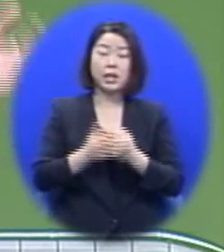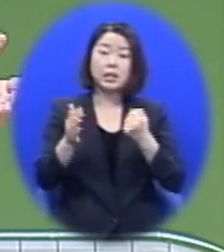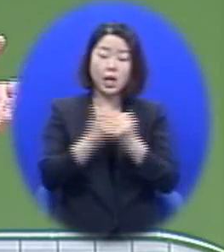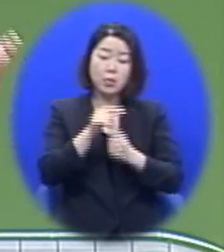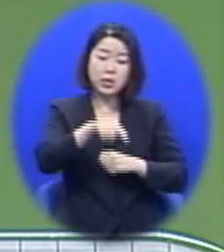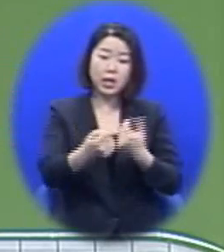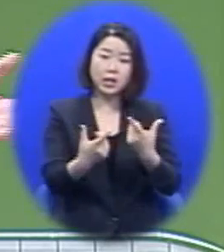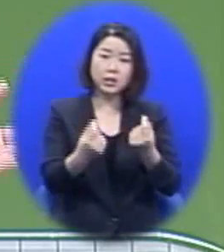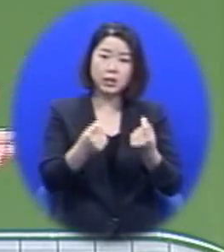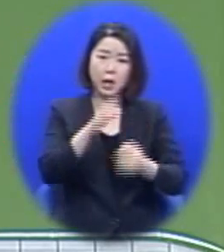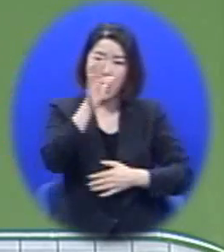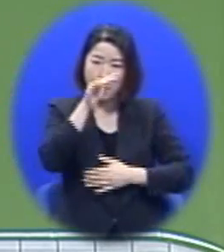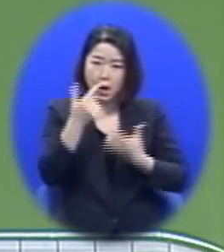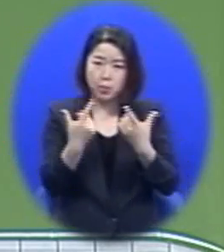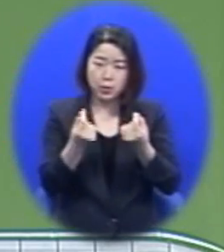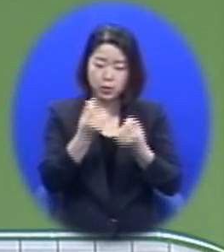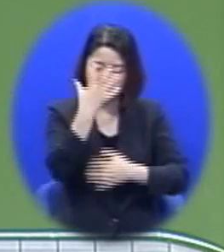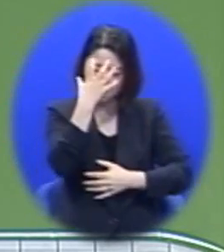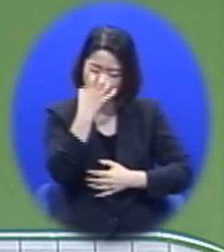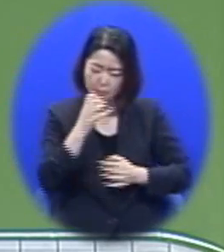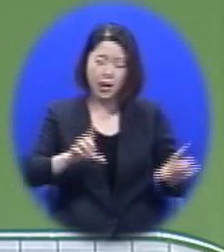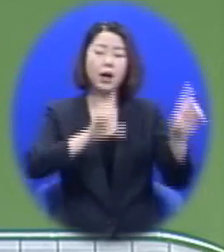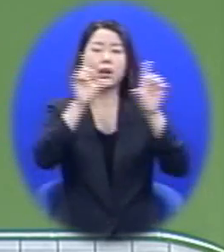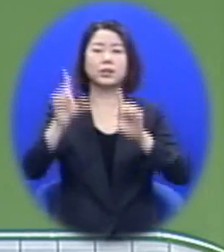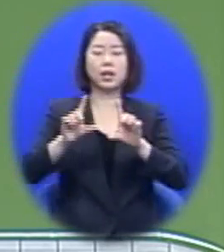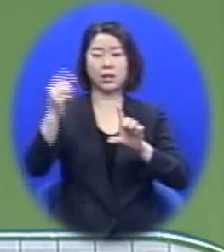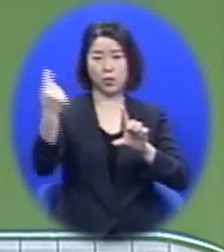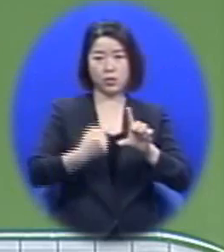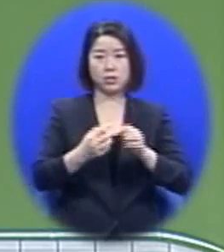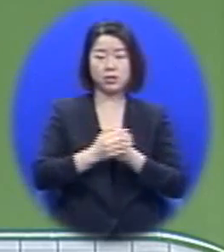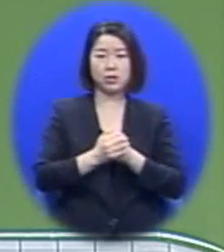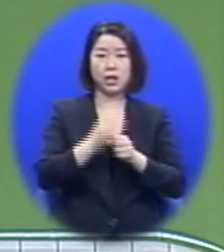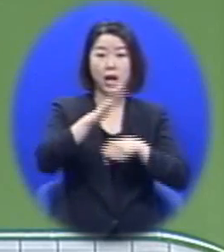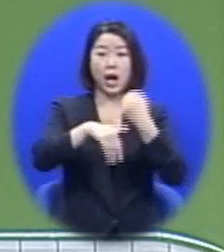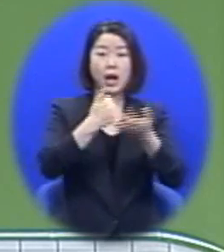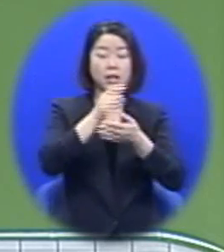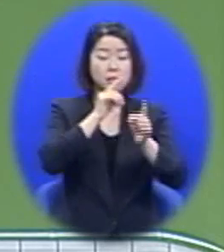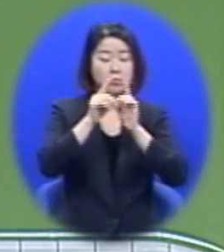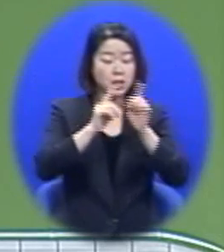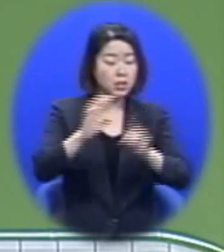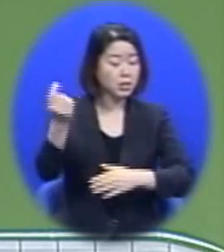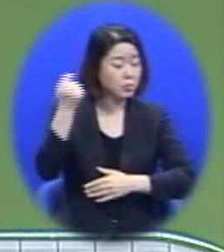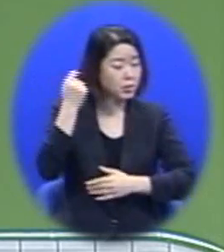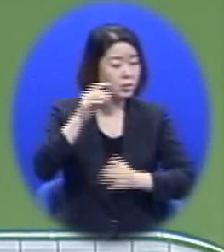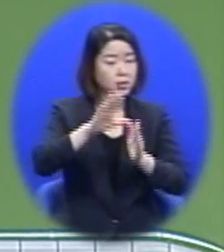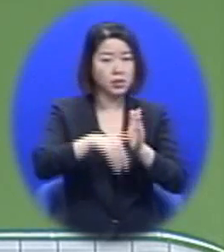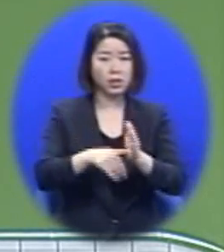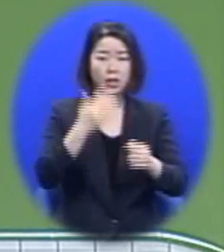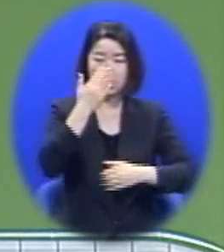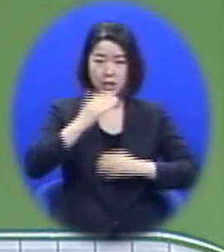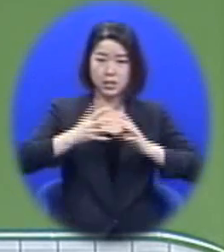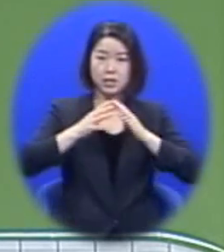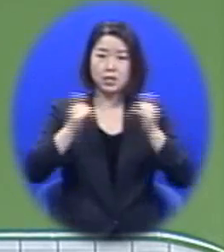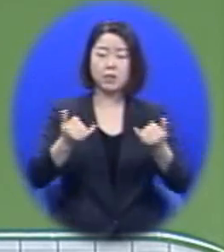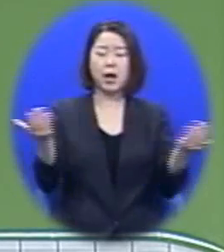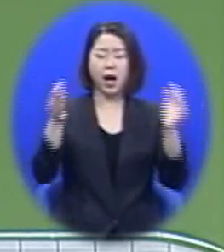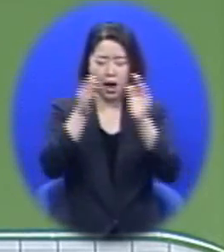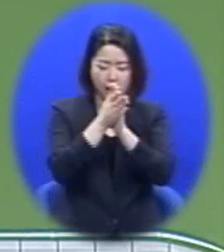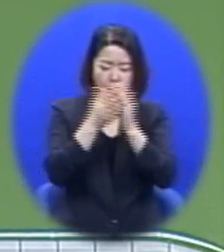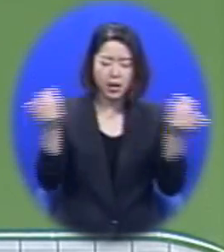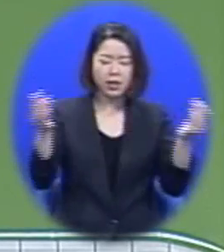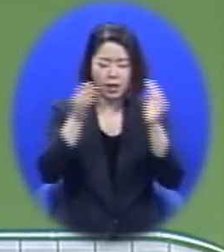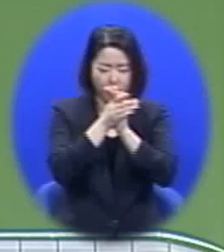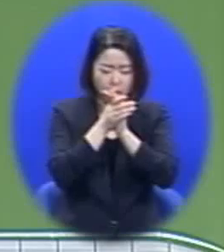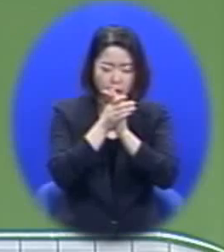이렇게 바보같이 비참하게 살았던 거예요. 하나님의 말씀을 들으면서 이스라엘 백성들이 아멘 아멘